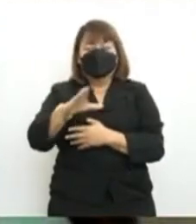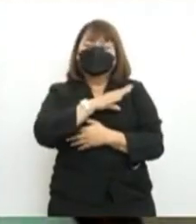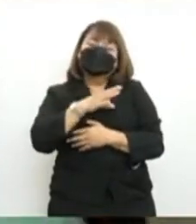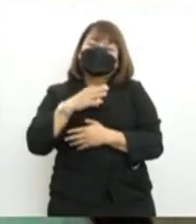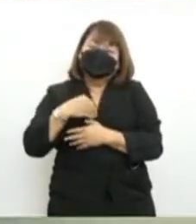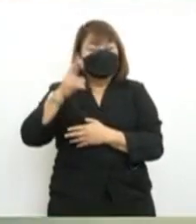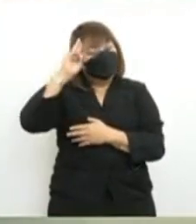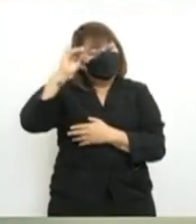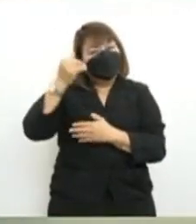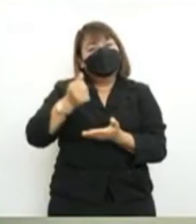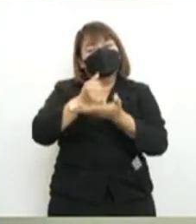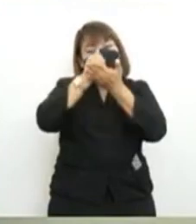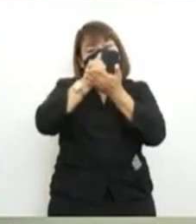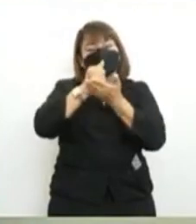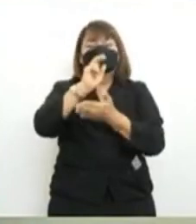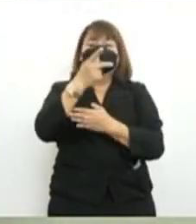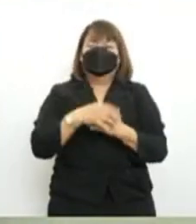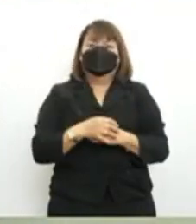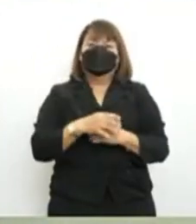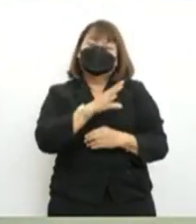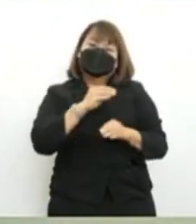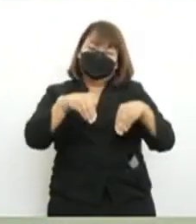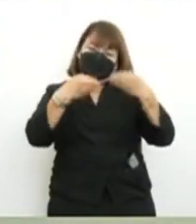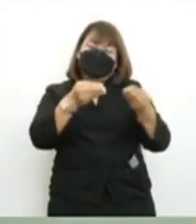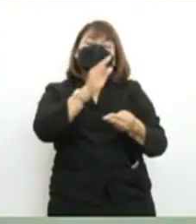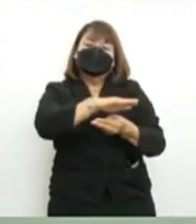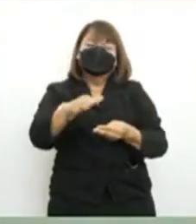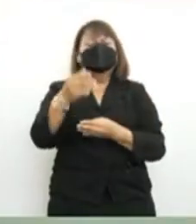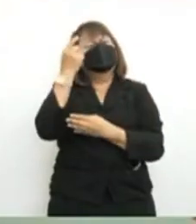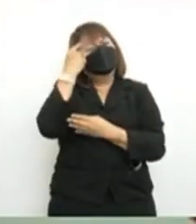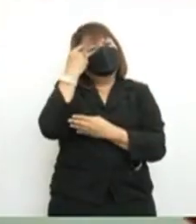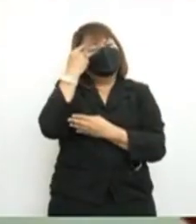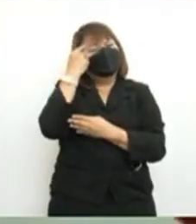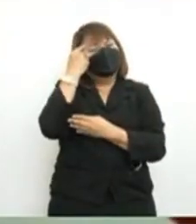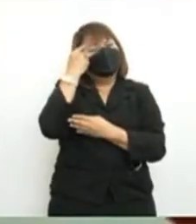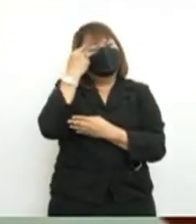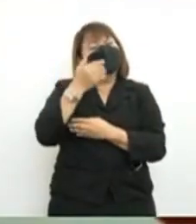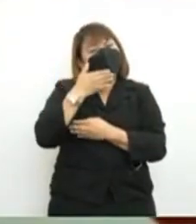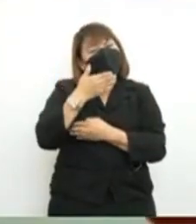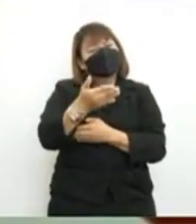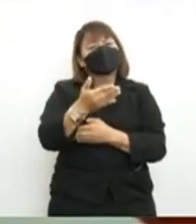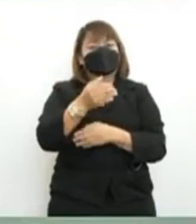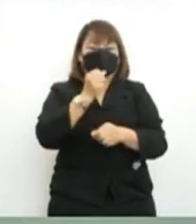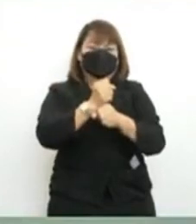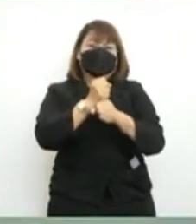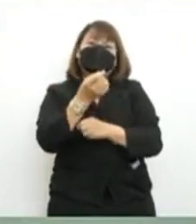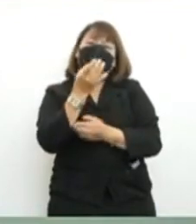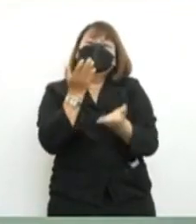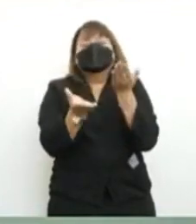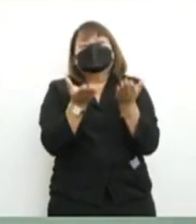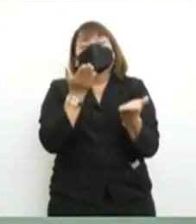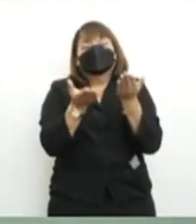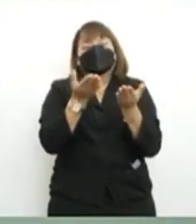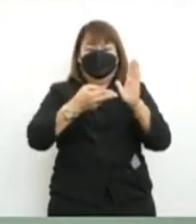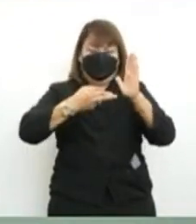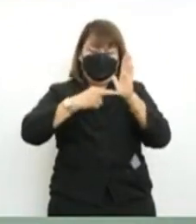รู้จักช่วยเหลือซึ่งกันและกันและให้นักเรียนตระหนักไว้เสมอว่าการทำอะไรก็ตามถ้าเ